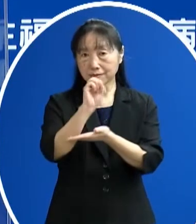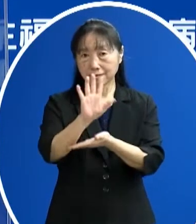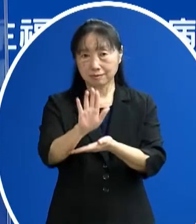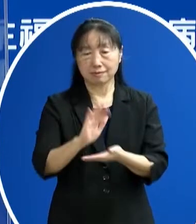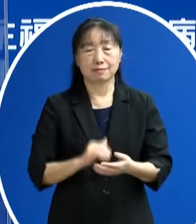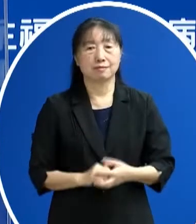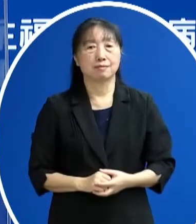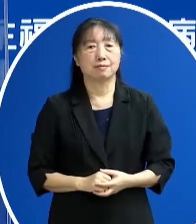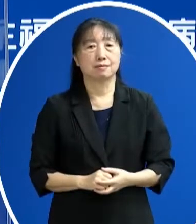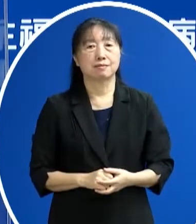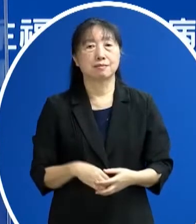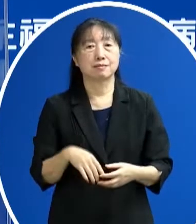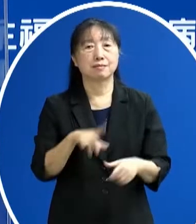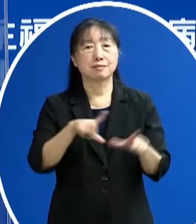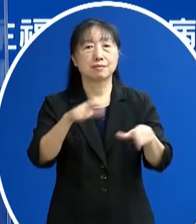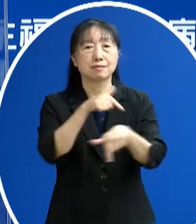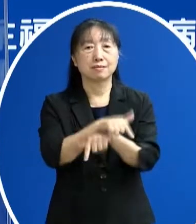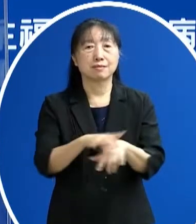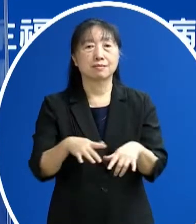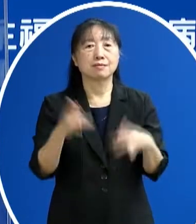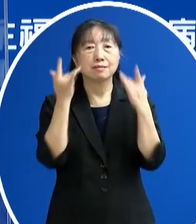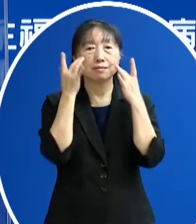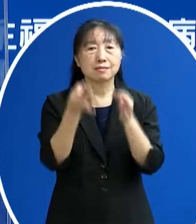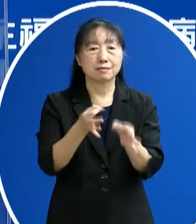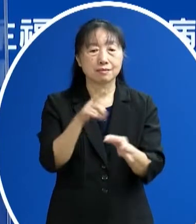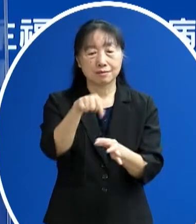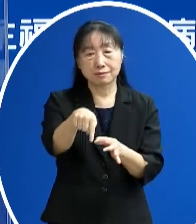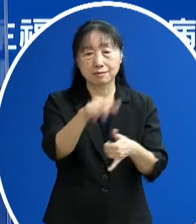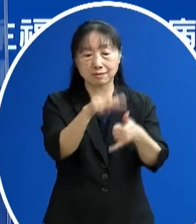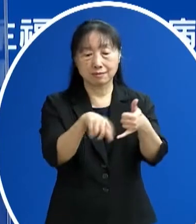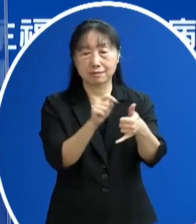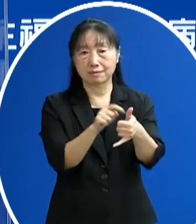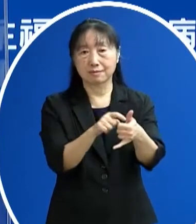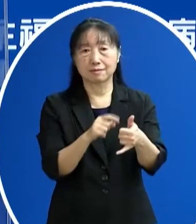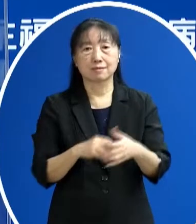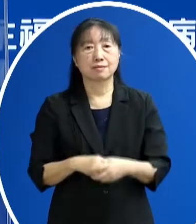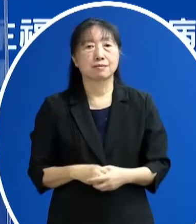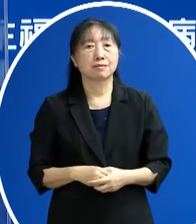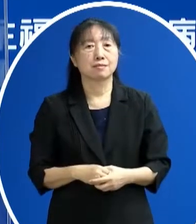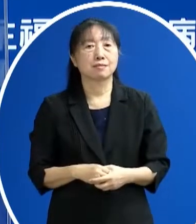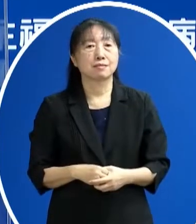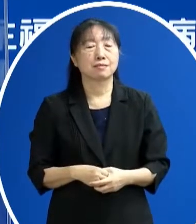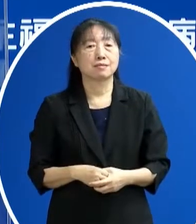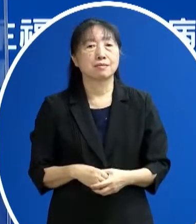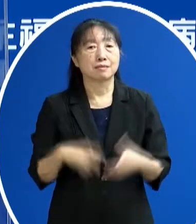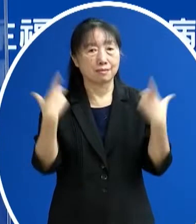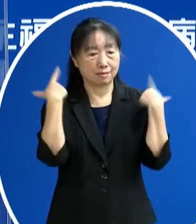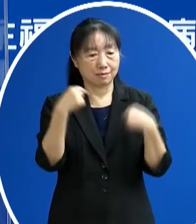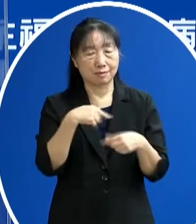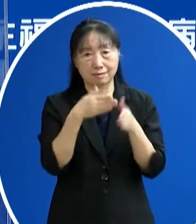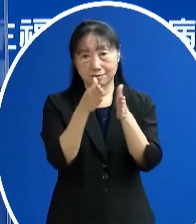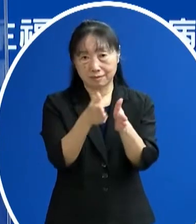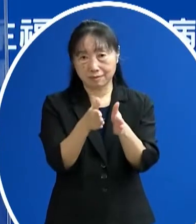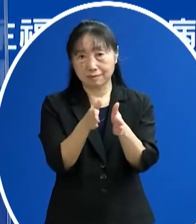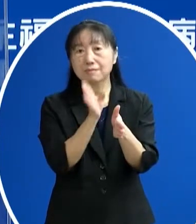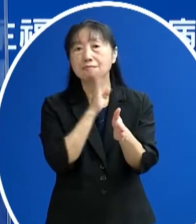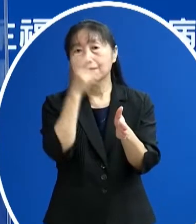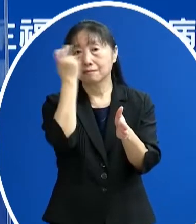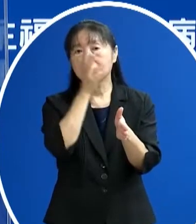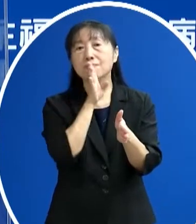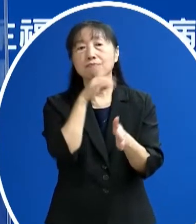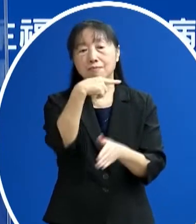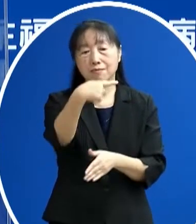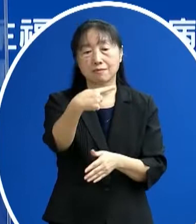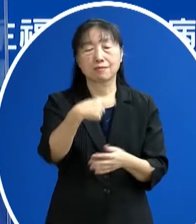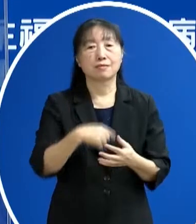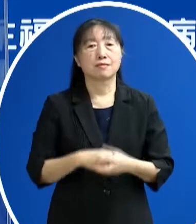的，哈，在大能市场的一个个案。那不过呢，他原检体哈，我们在复验原检体是